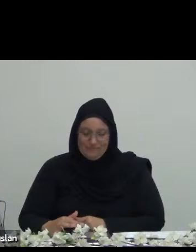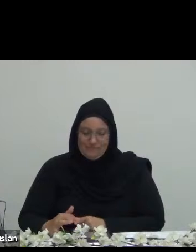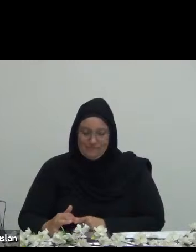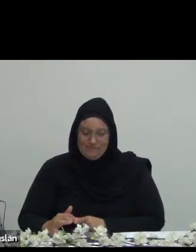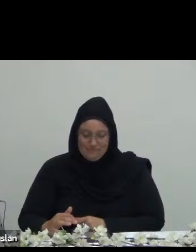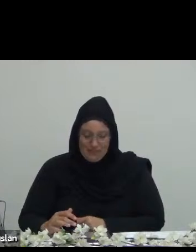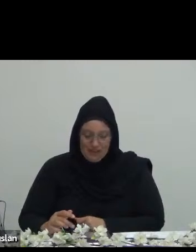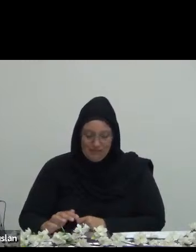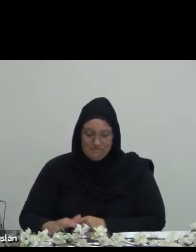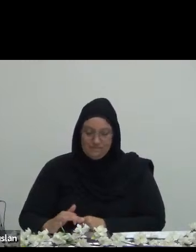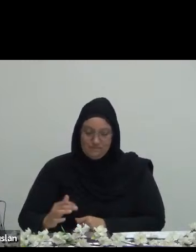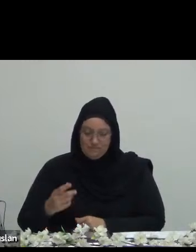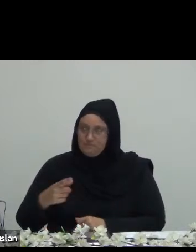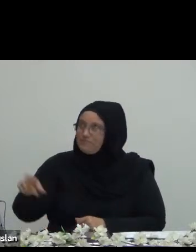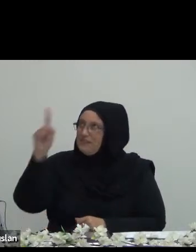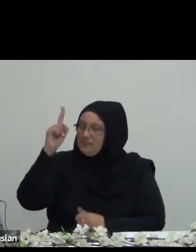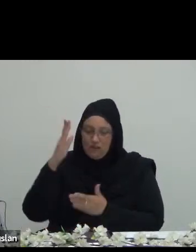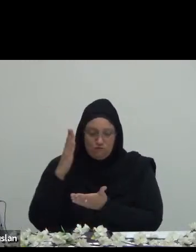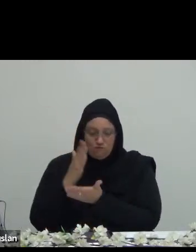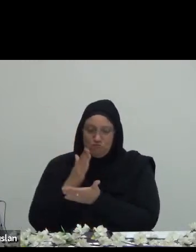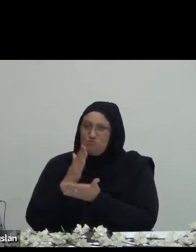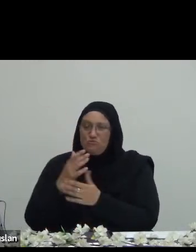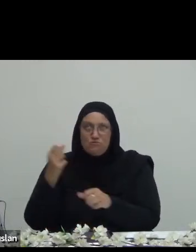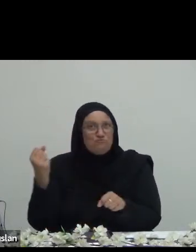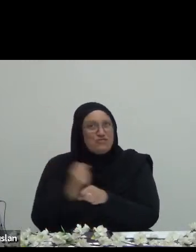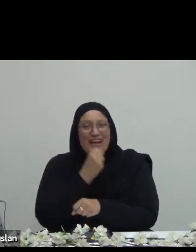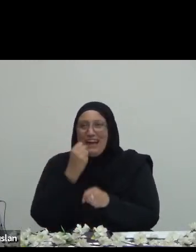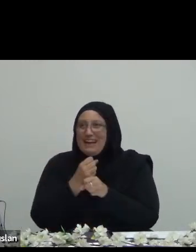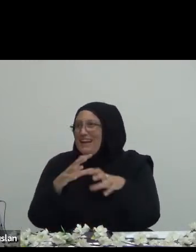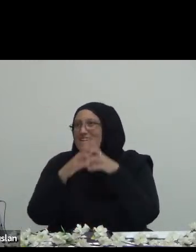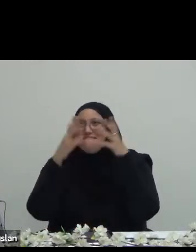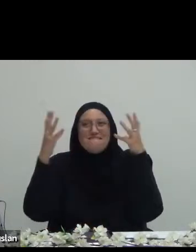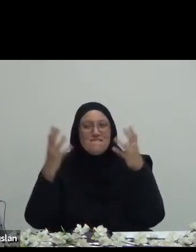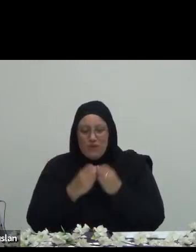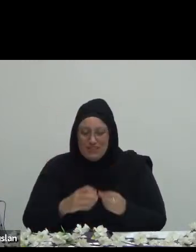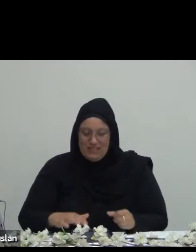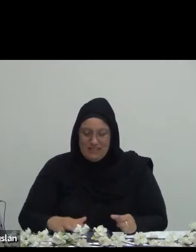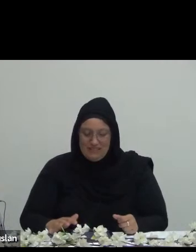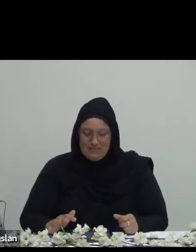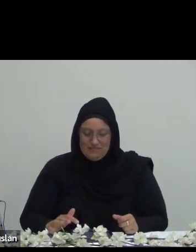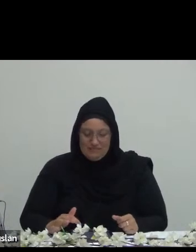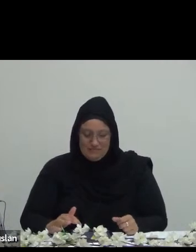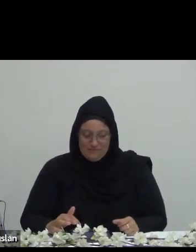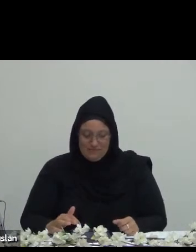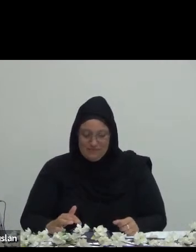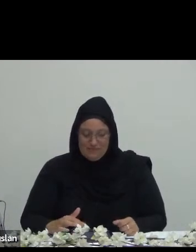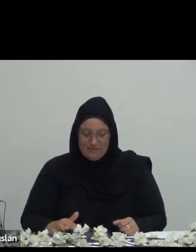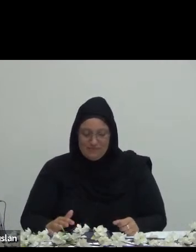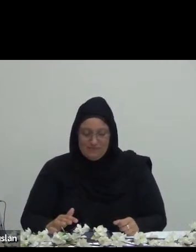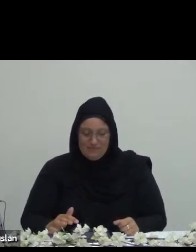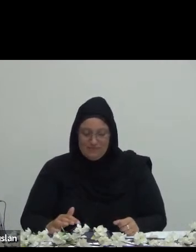إله إلا هو الملك